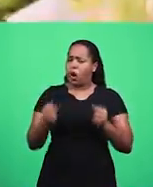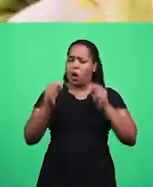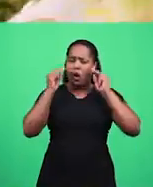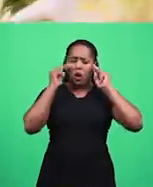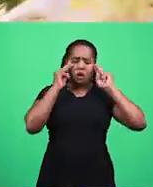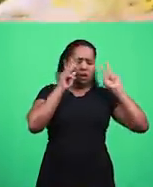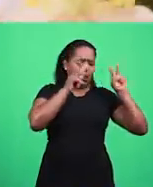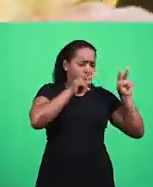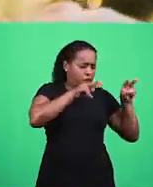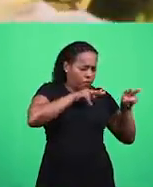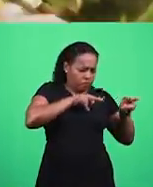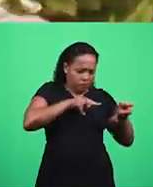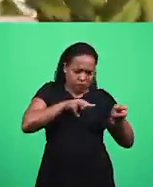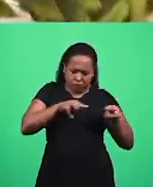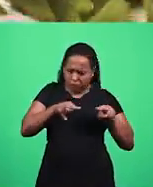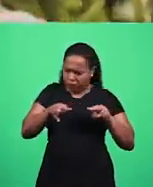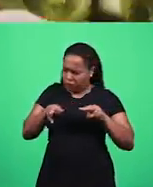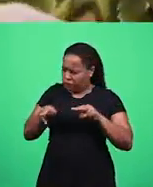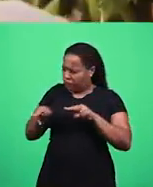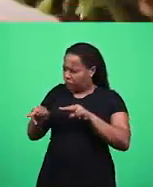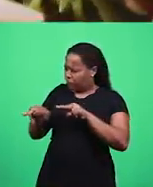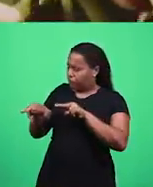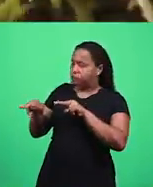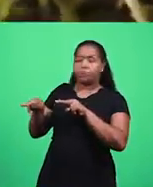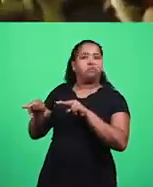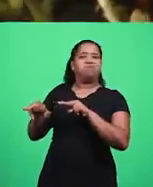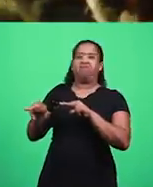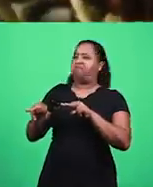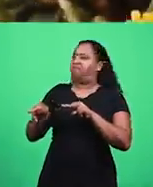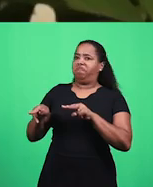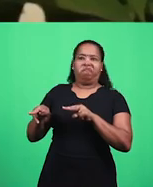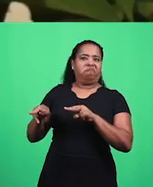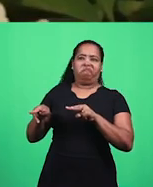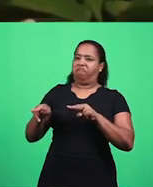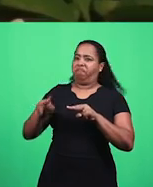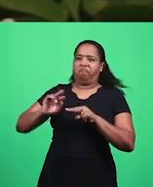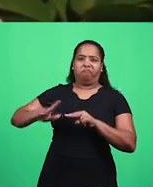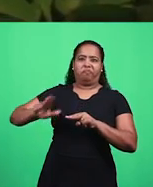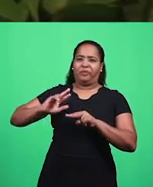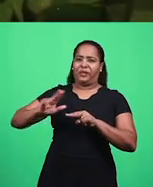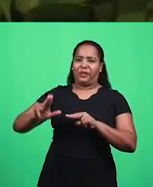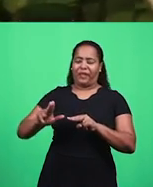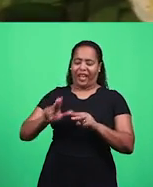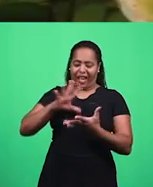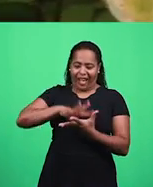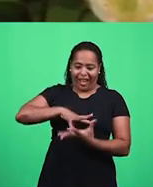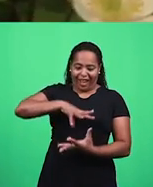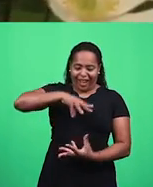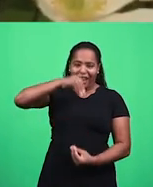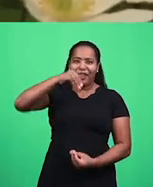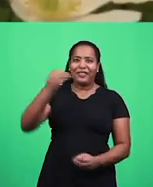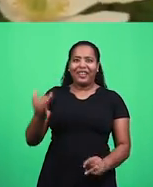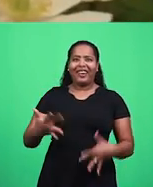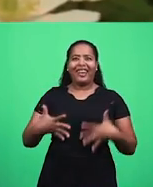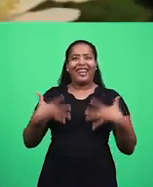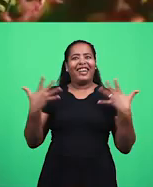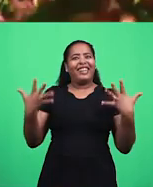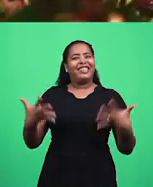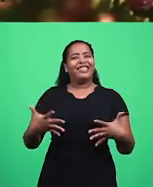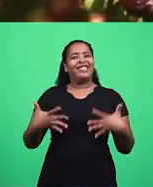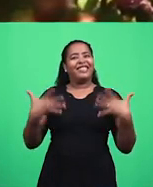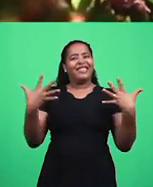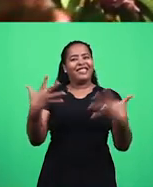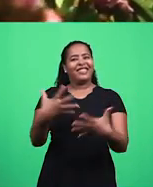Не потому, что от того, что я вижу вокруг меня. Это веселье, которое